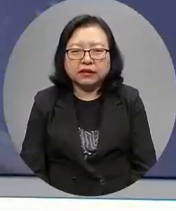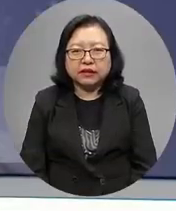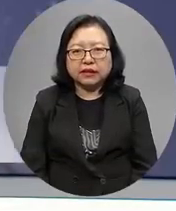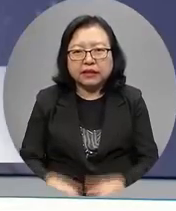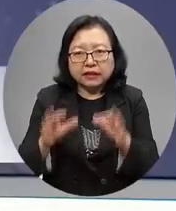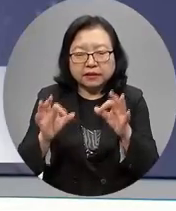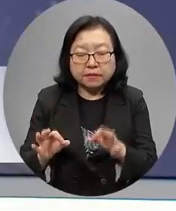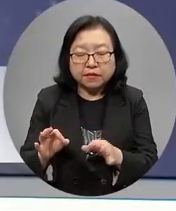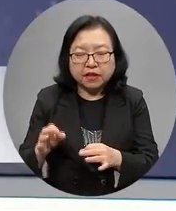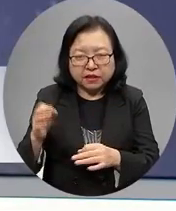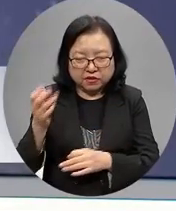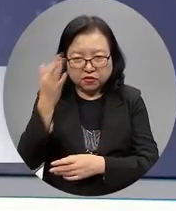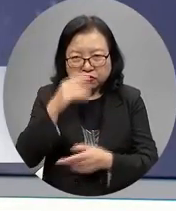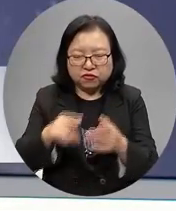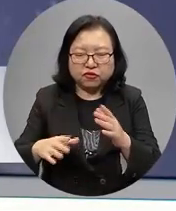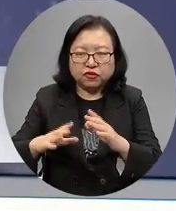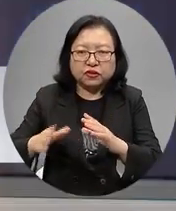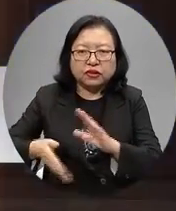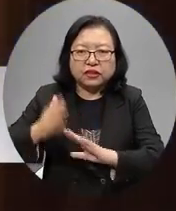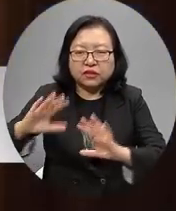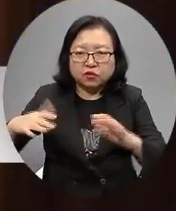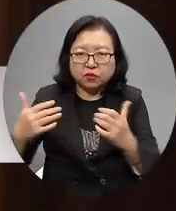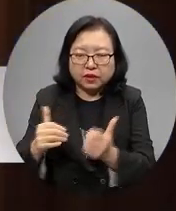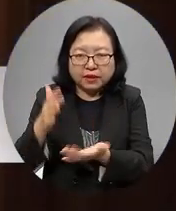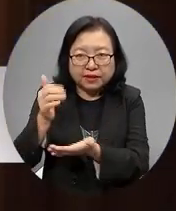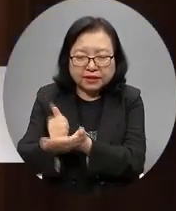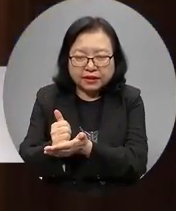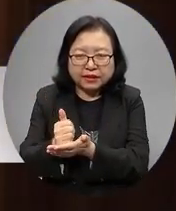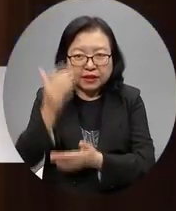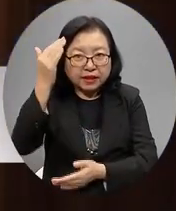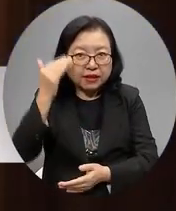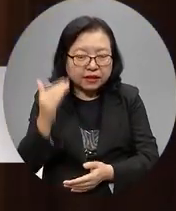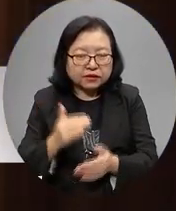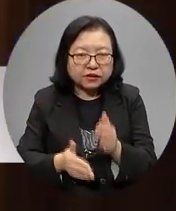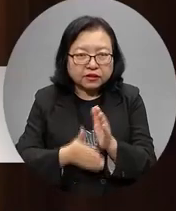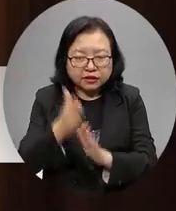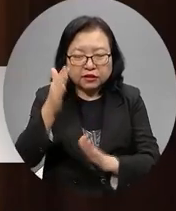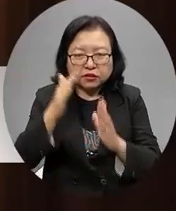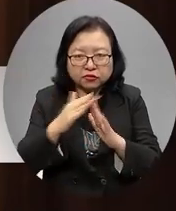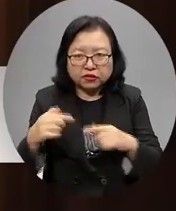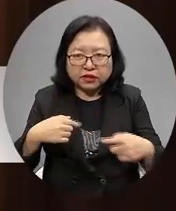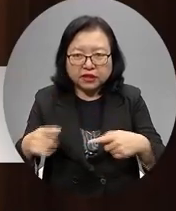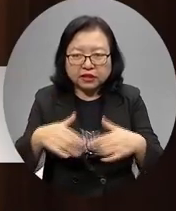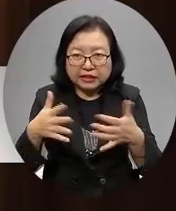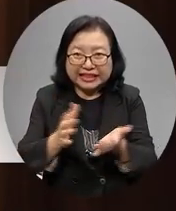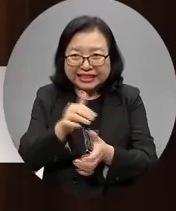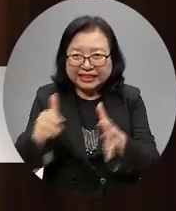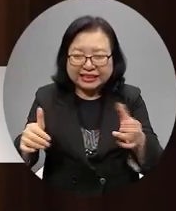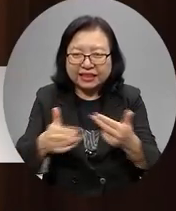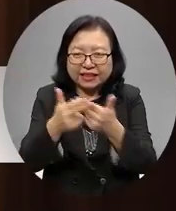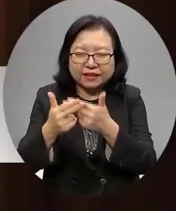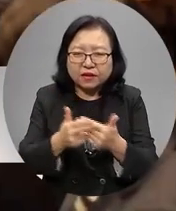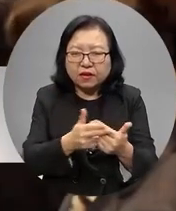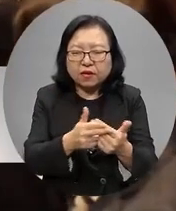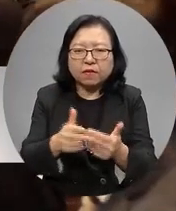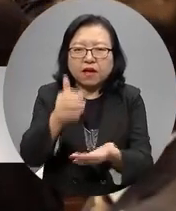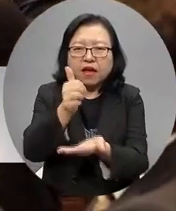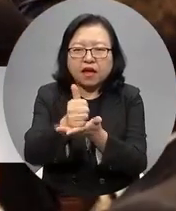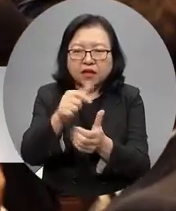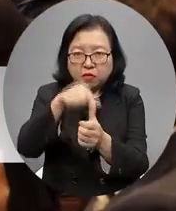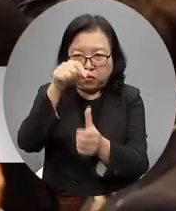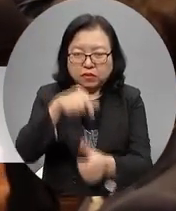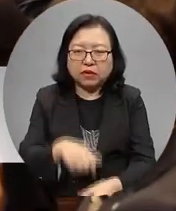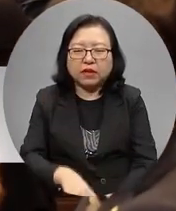김연길 청주시의회 의장이 대한민국 시군자치구의회 의장협의회장에 선출됐습니다. 청주시